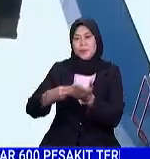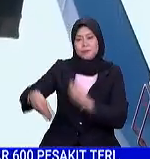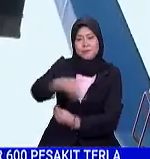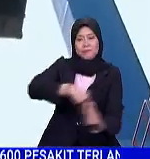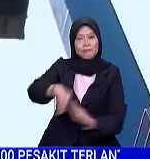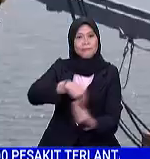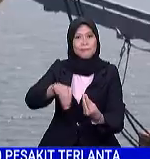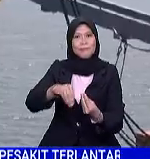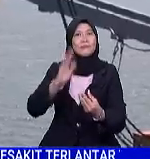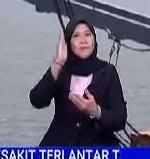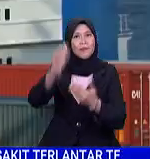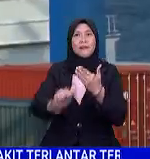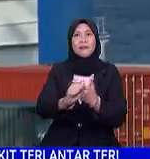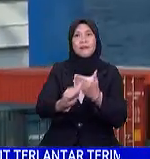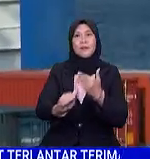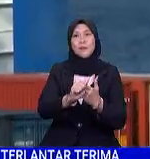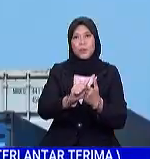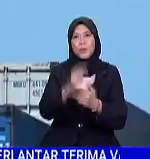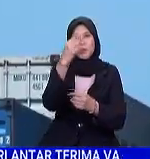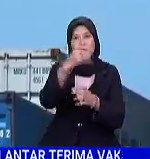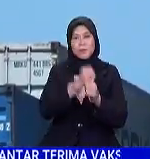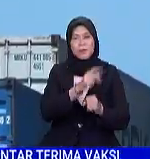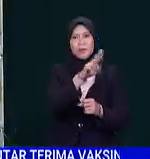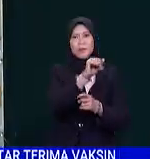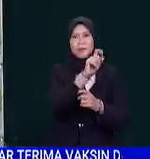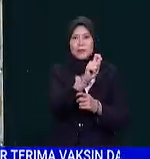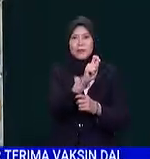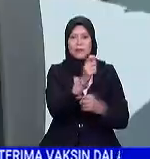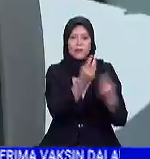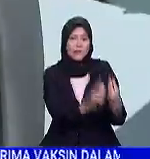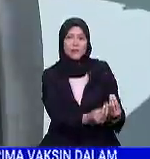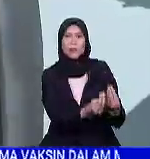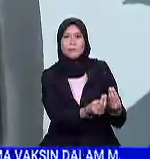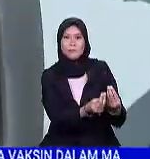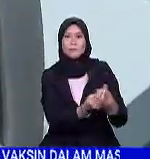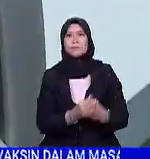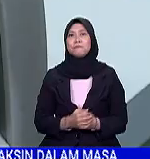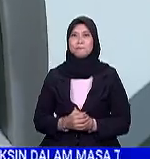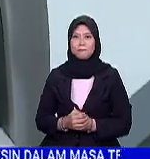modal atau memberi psycho kepada benar Affan kredit yang lebih rendah